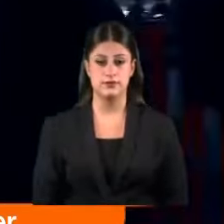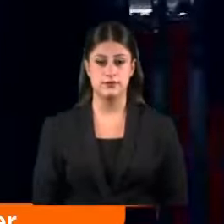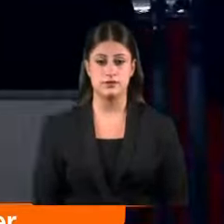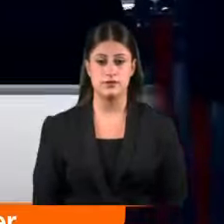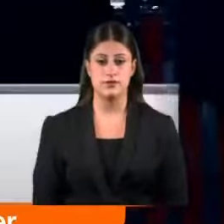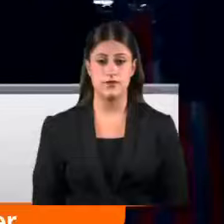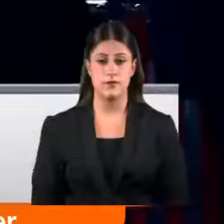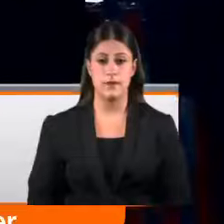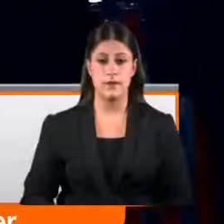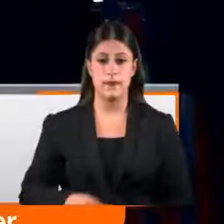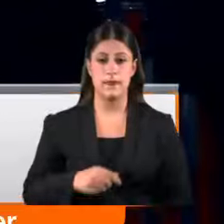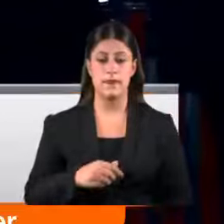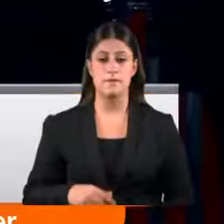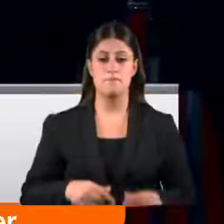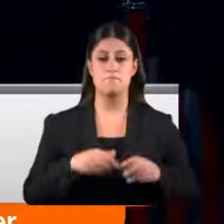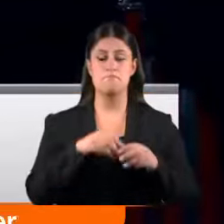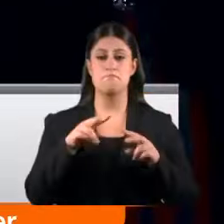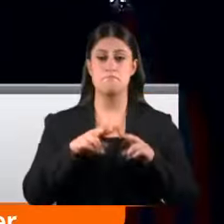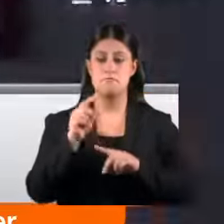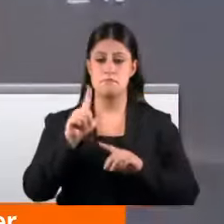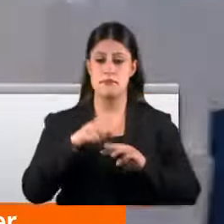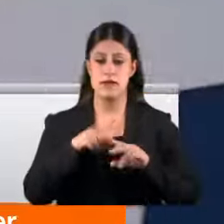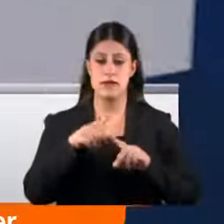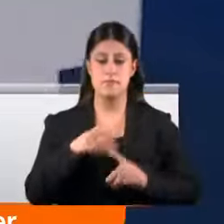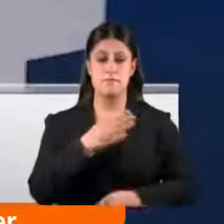Millet ve memleket sevdalısı lider